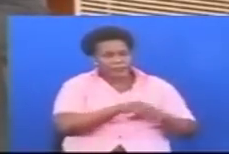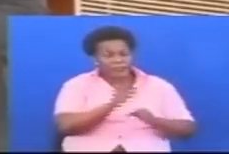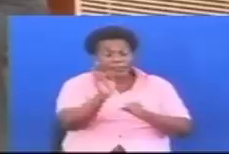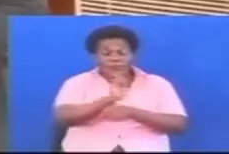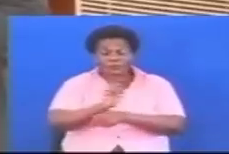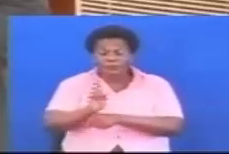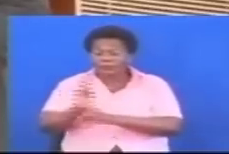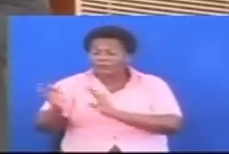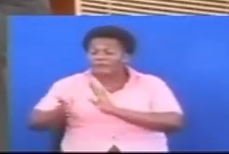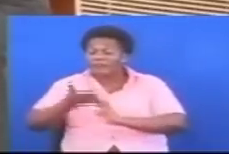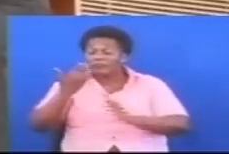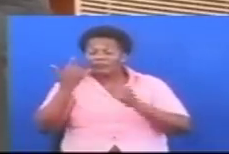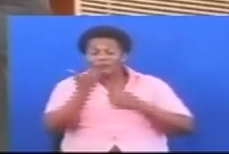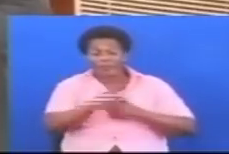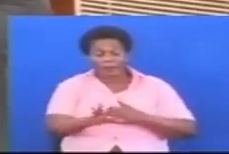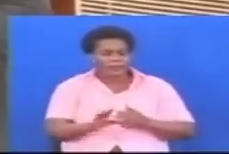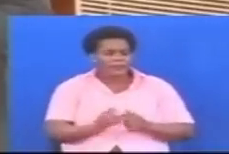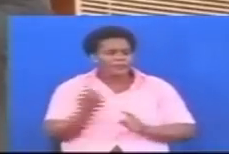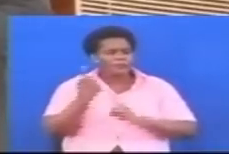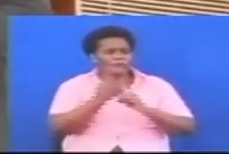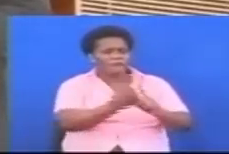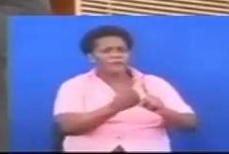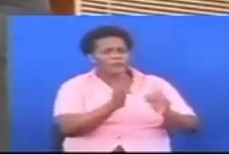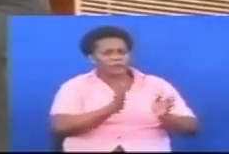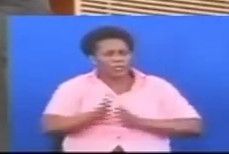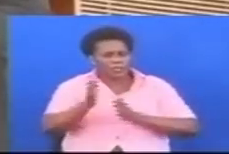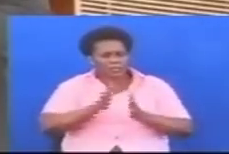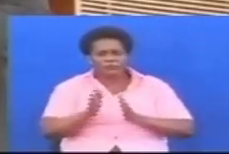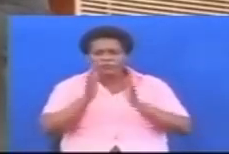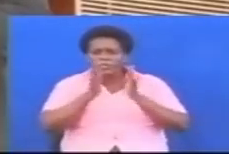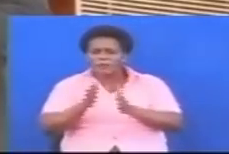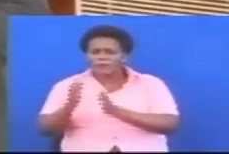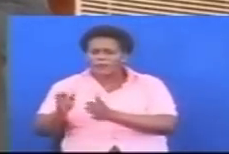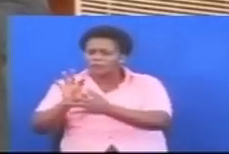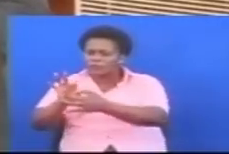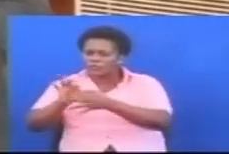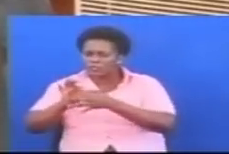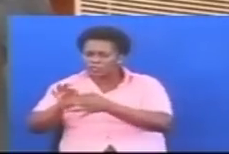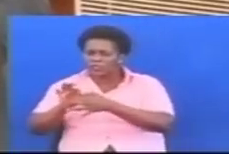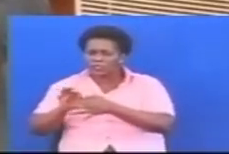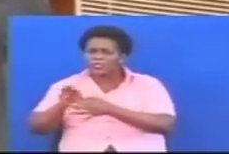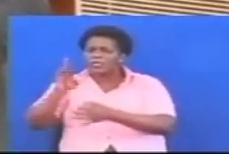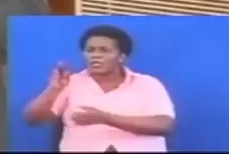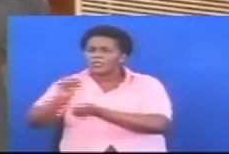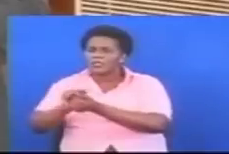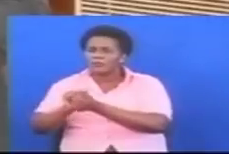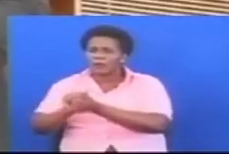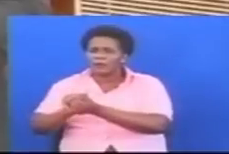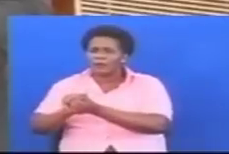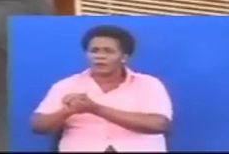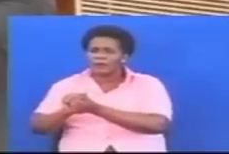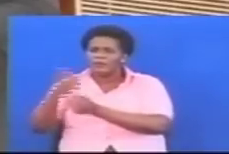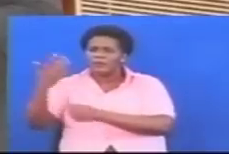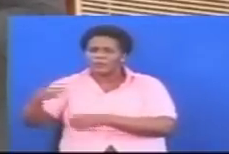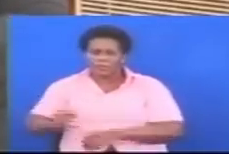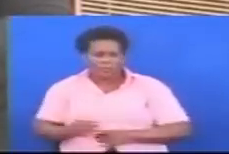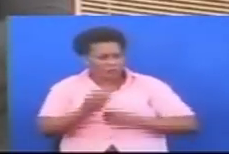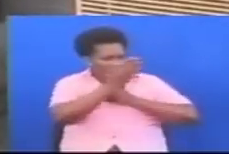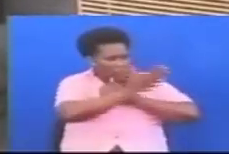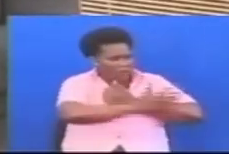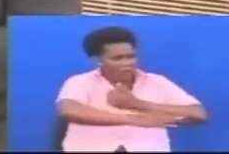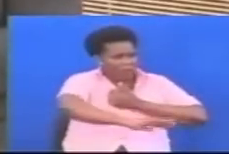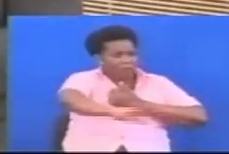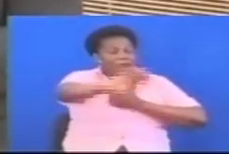nchini unafuata utaratibu na mipango shirikishi ya usimamizi wa rasilimali ya maji kwenye bonde na, mabonde tisa